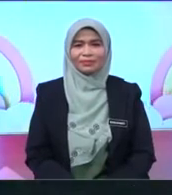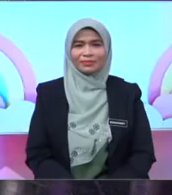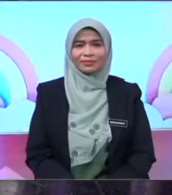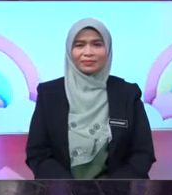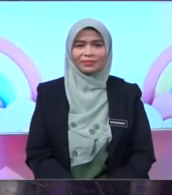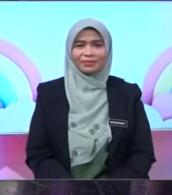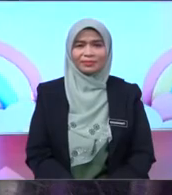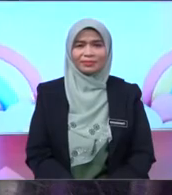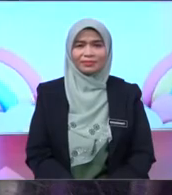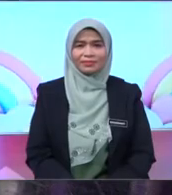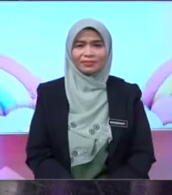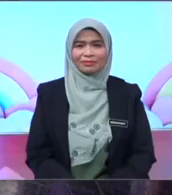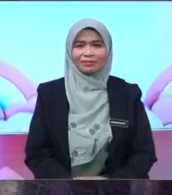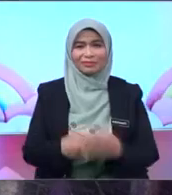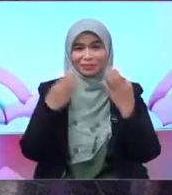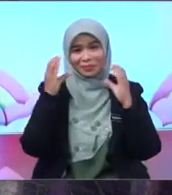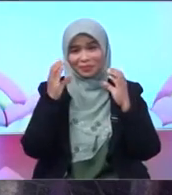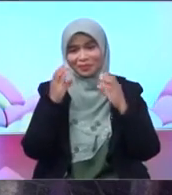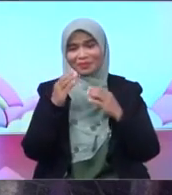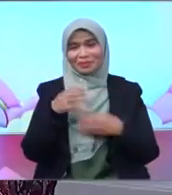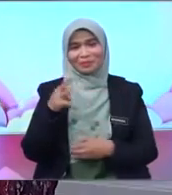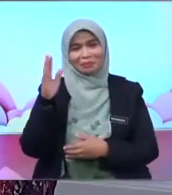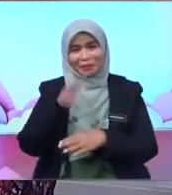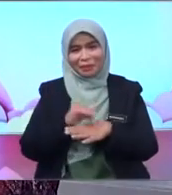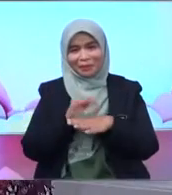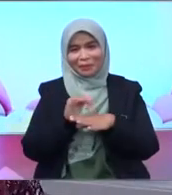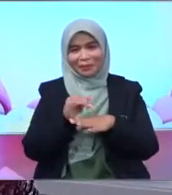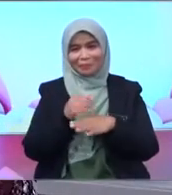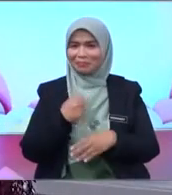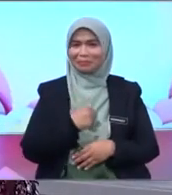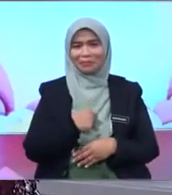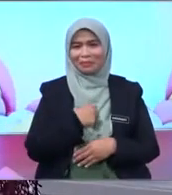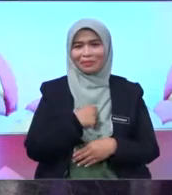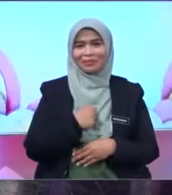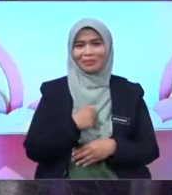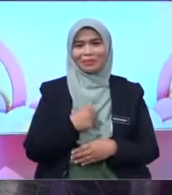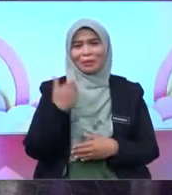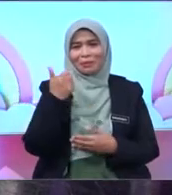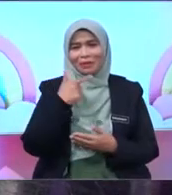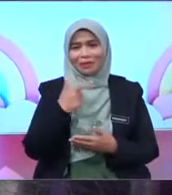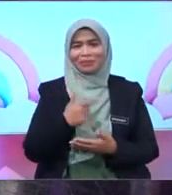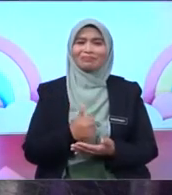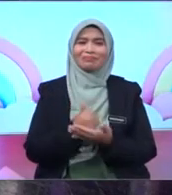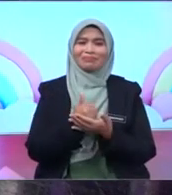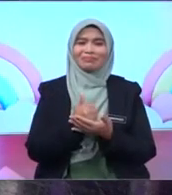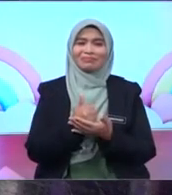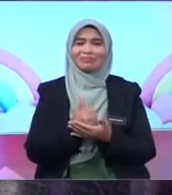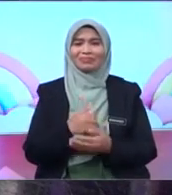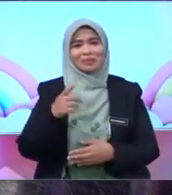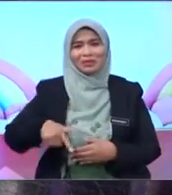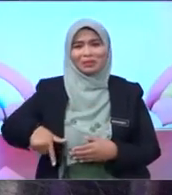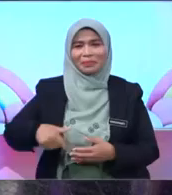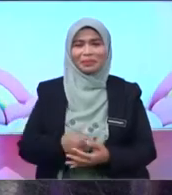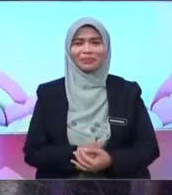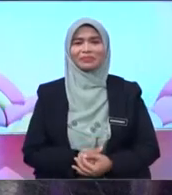kalau mau squishy rosmila itulah dulu ngecek gue banyak barang